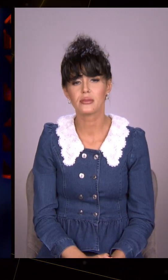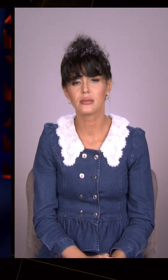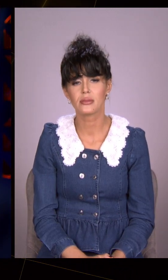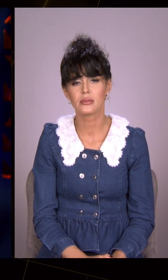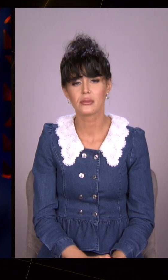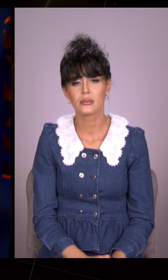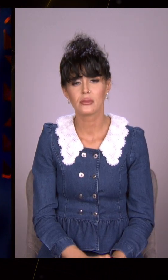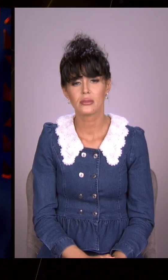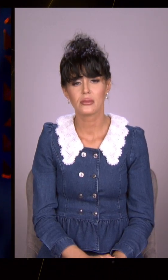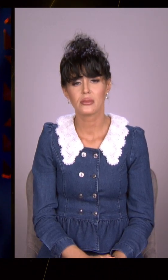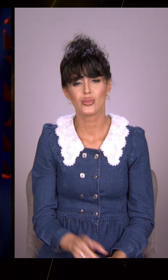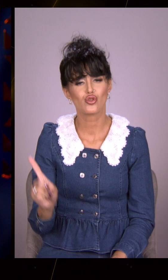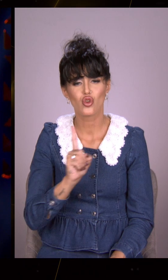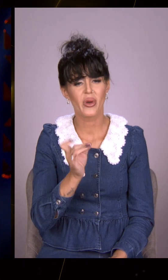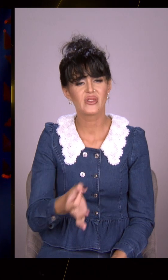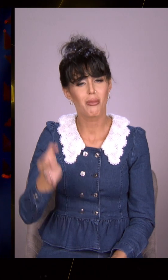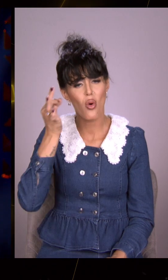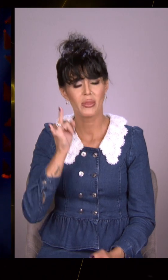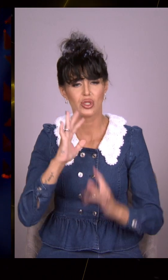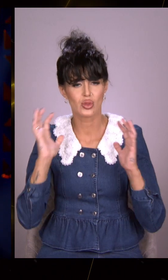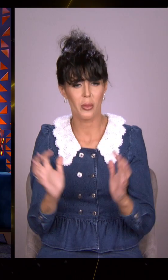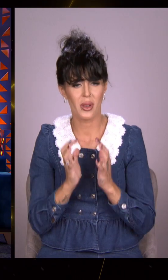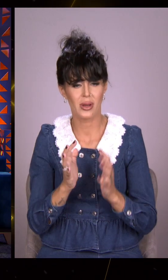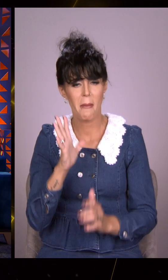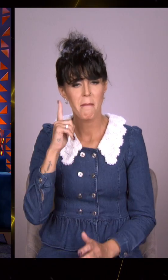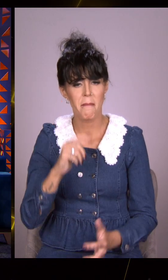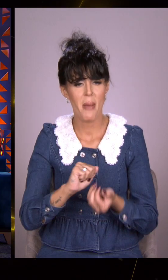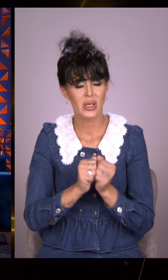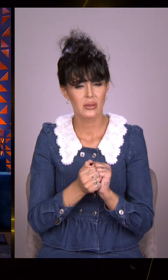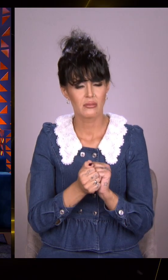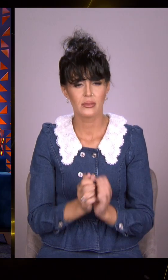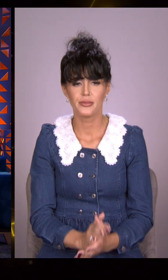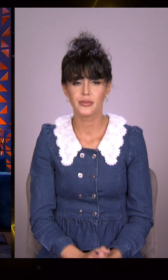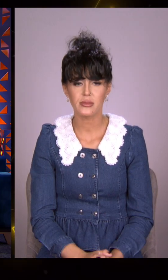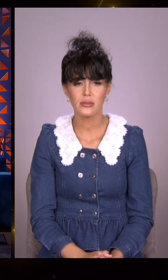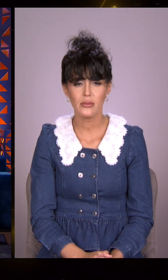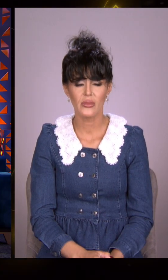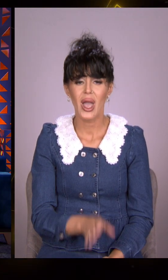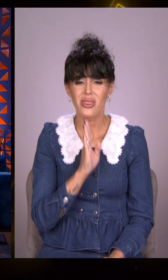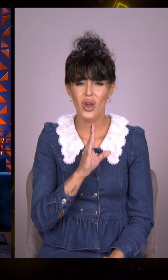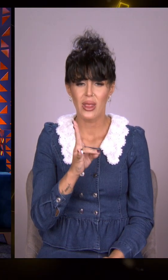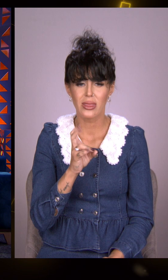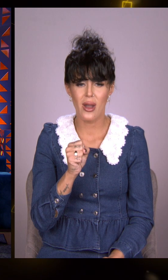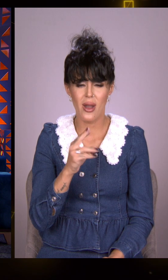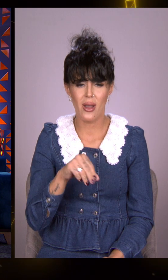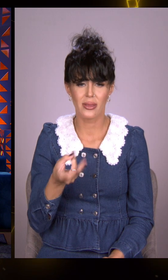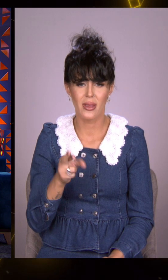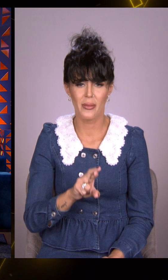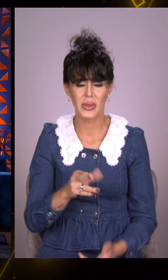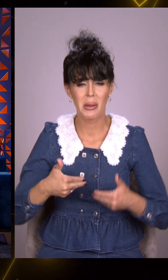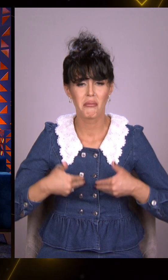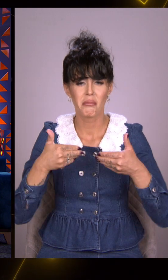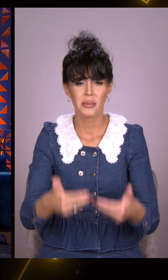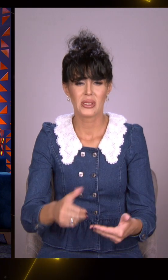аби усе згадати і зберегти пам'ять. Пані Надії, прийміть мої